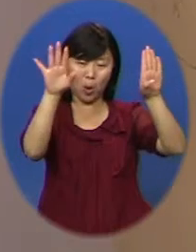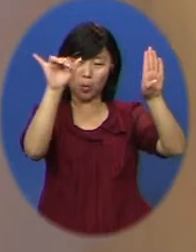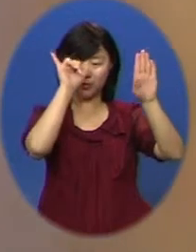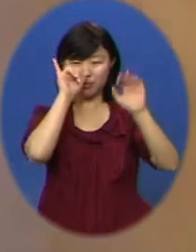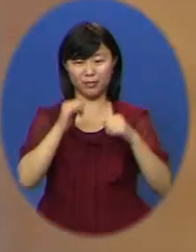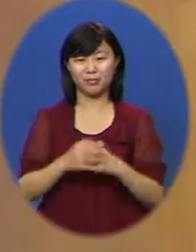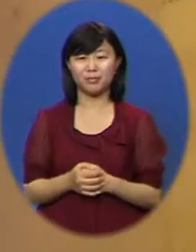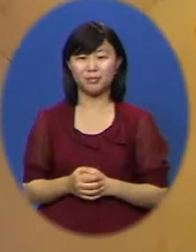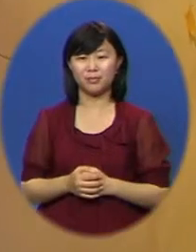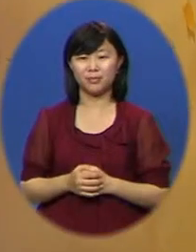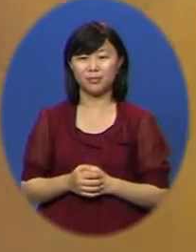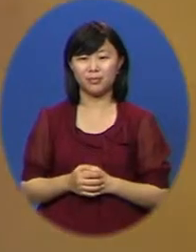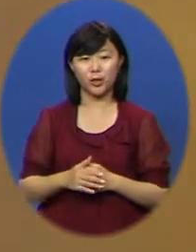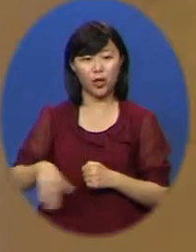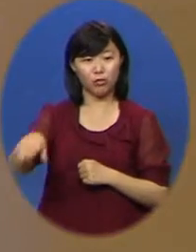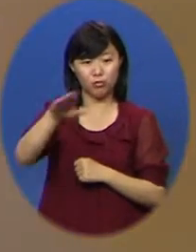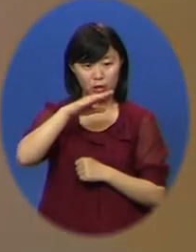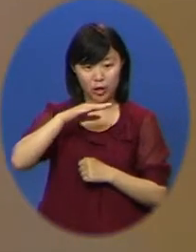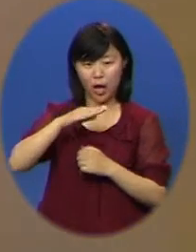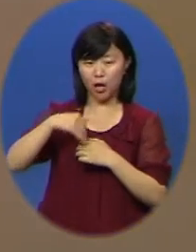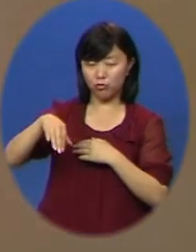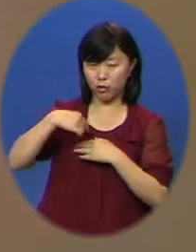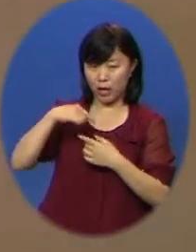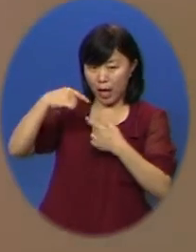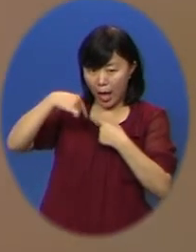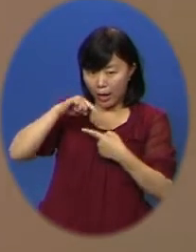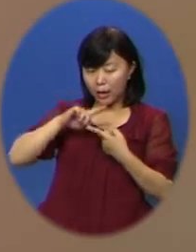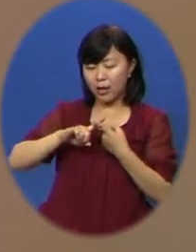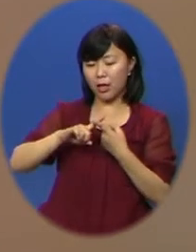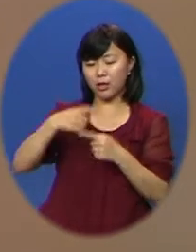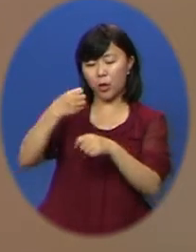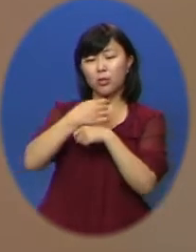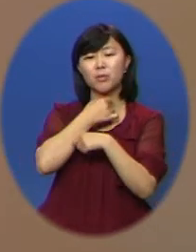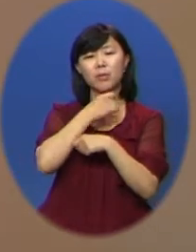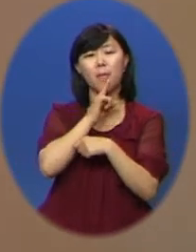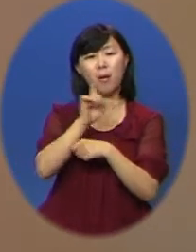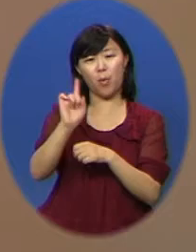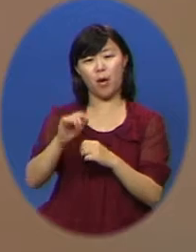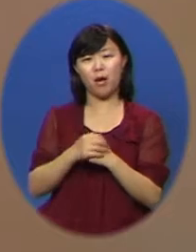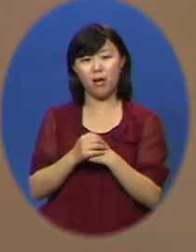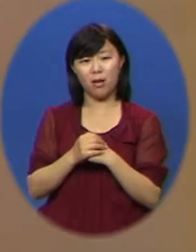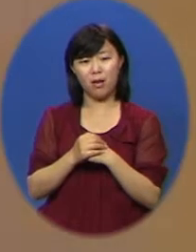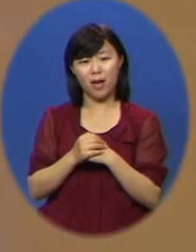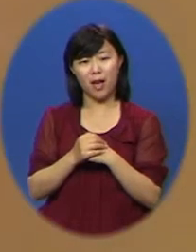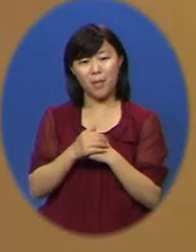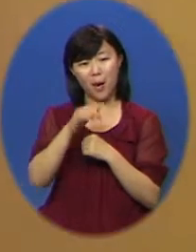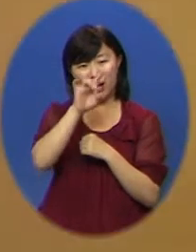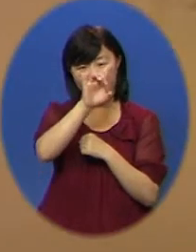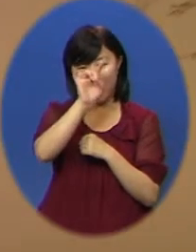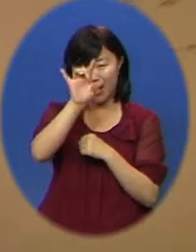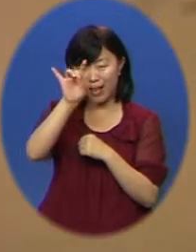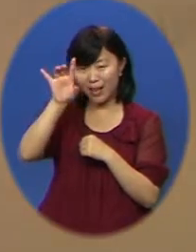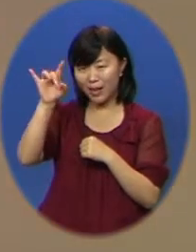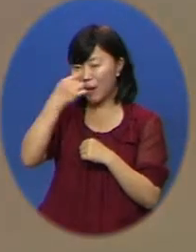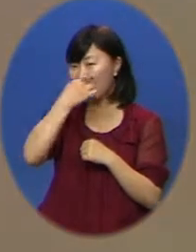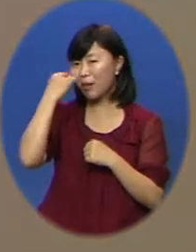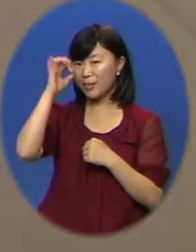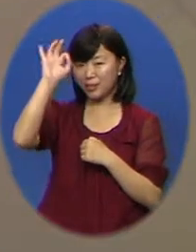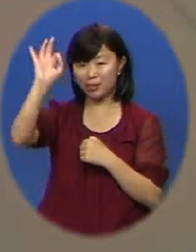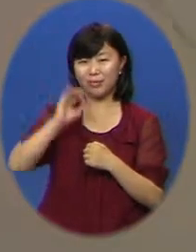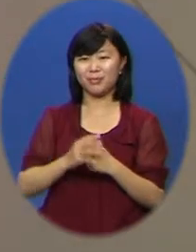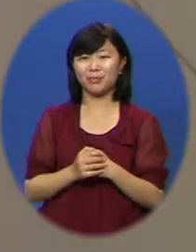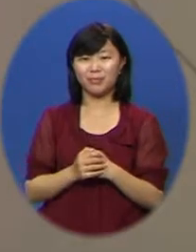있었다. 우리가 우리에게 전하고 싶은 말은 무엇일까? 천천히 하나씩 살펴보기로